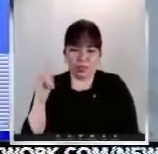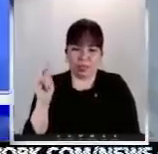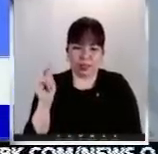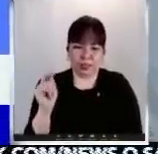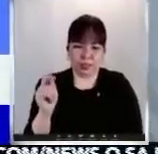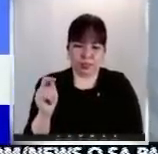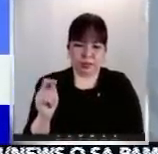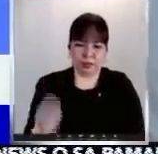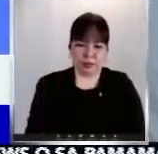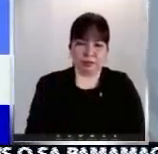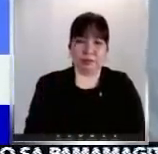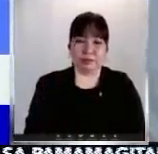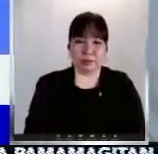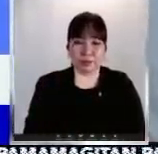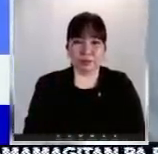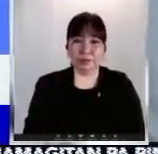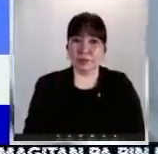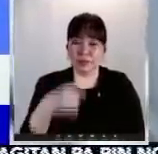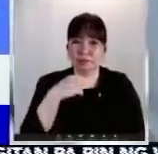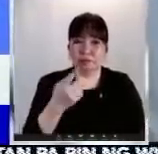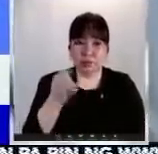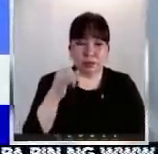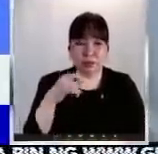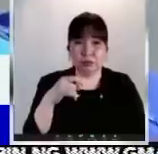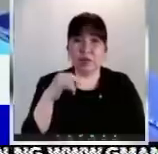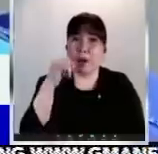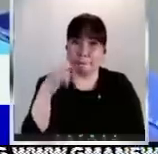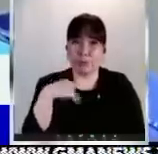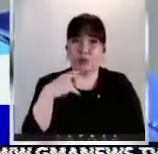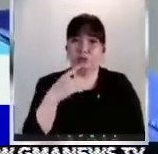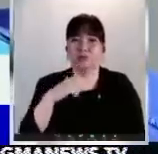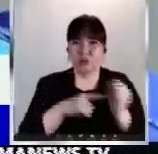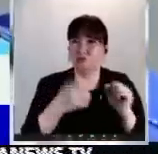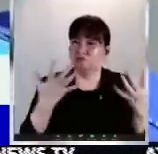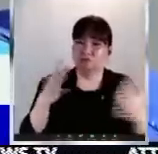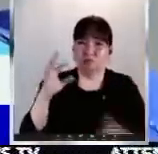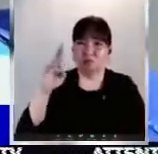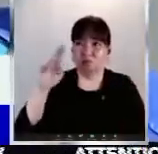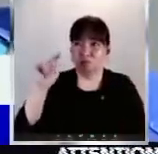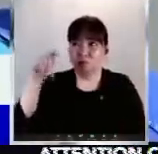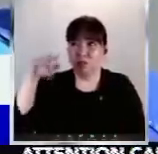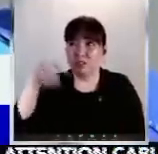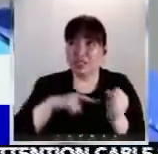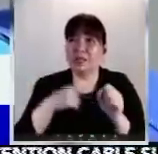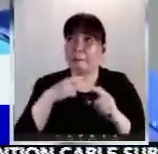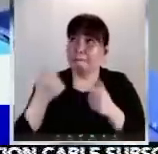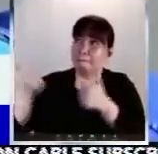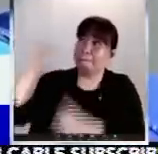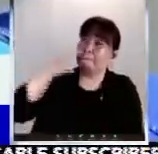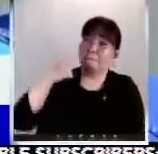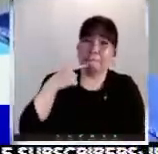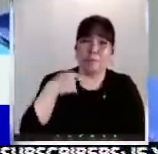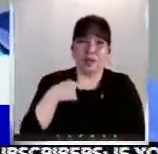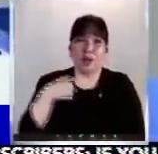po, nagsimula po wala kaming RT-PCR. Sabi ng aming pinaka-head, mag-hold muna